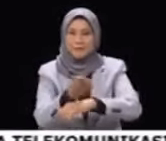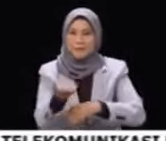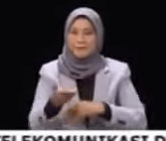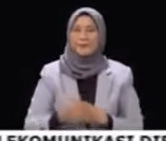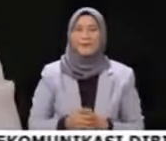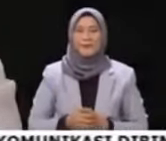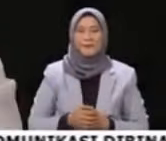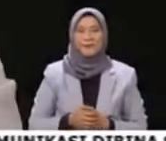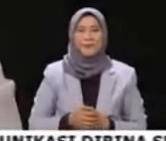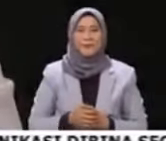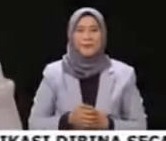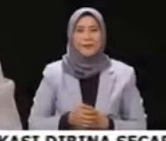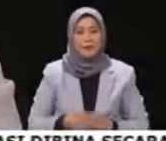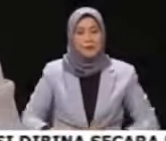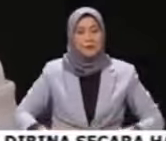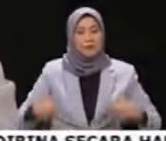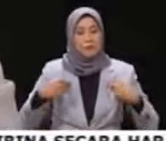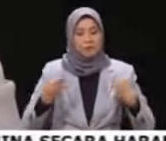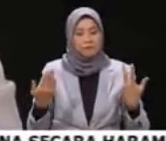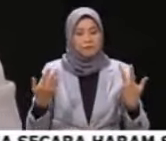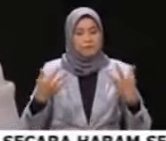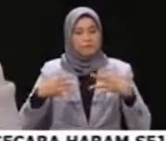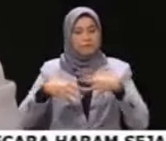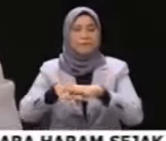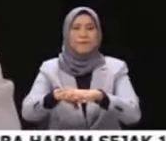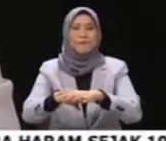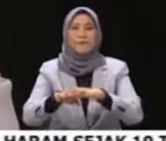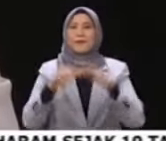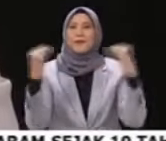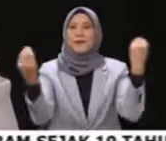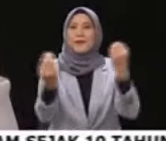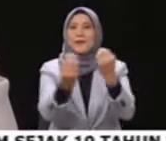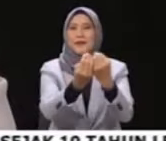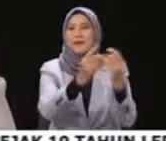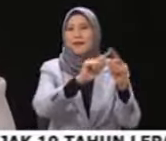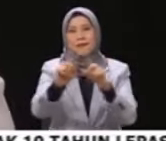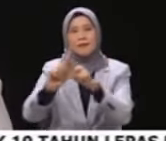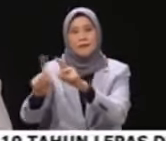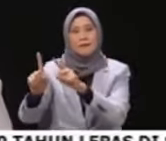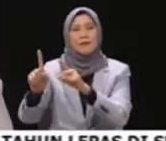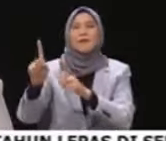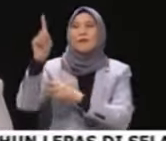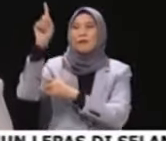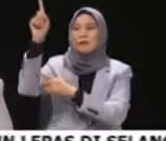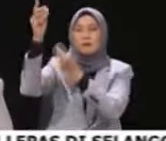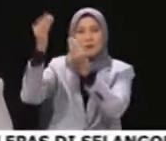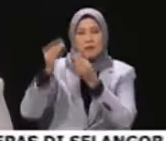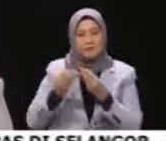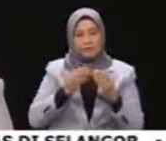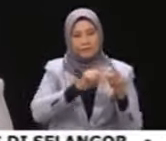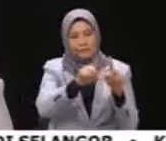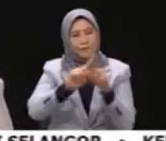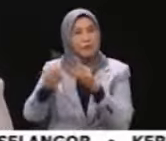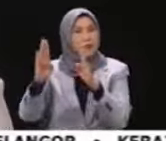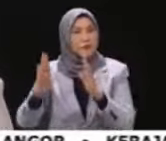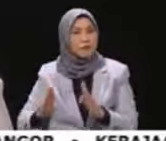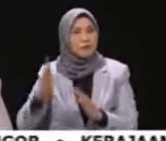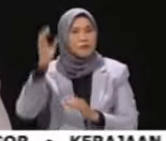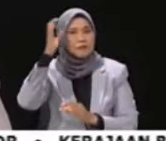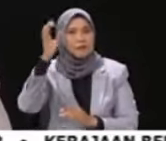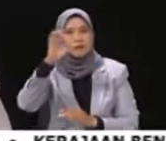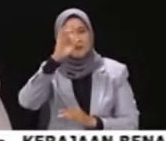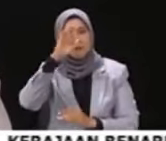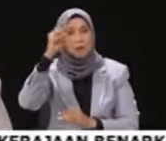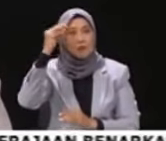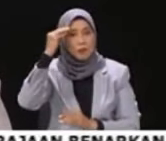dalam konteks kita hidup dalam masyarakat majmuk ni, memang Allah Ta'ala anugerahkan kepada kita dengan kemajmukan. Yang kita anggap,